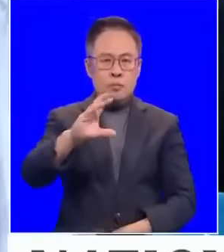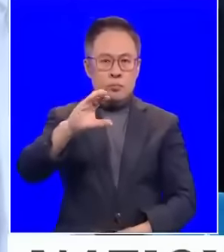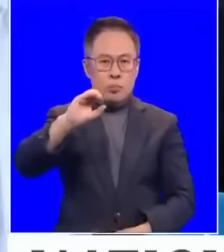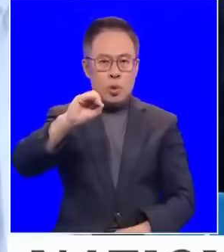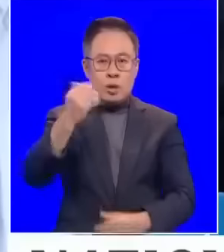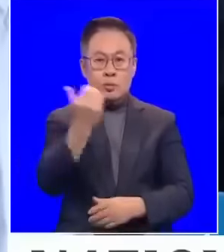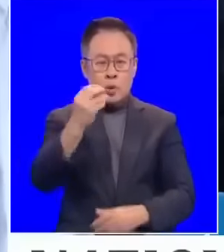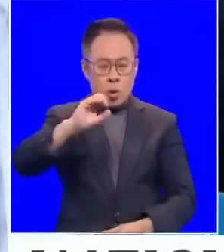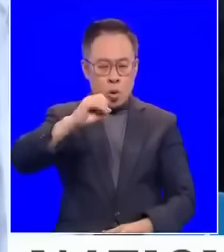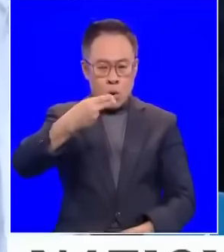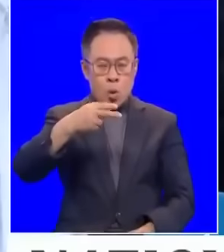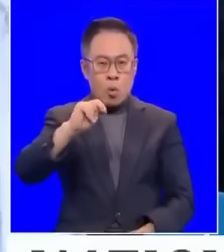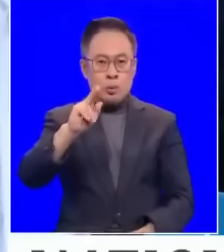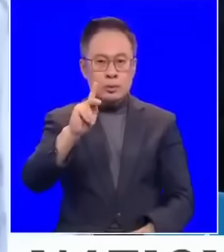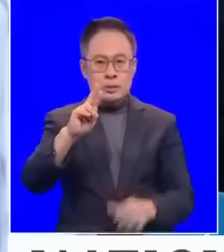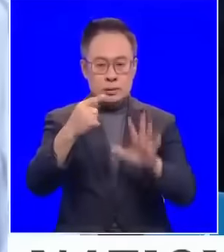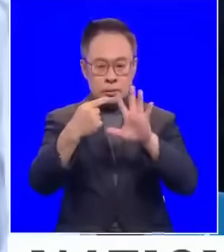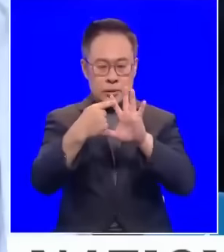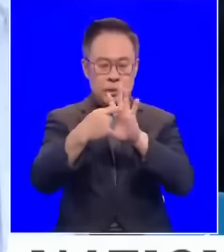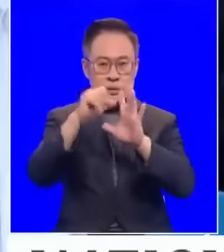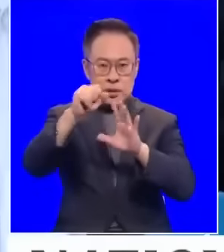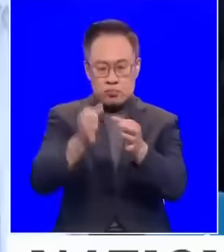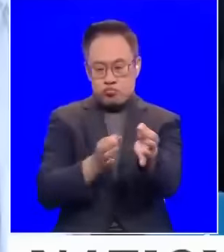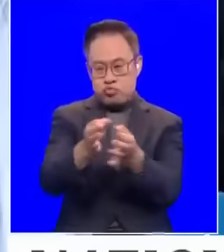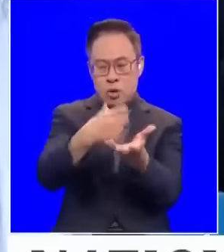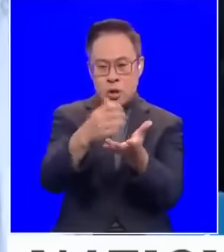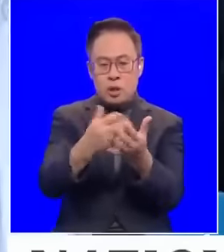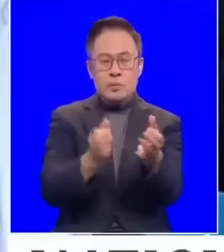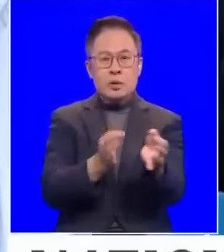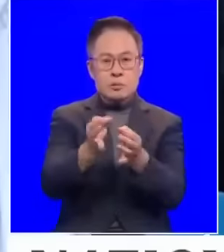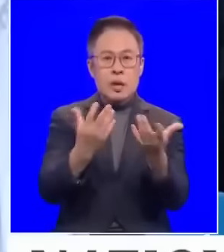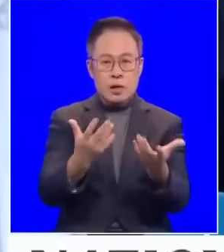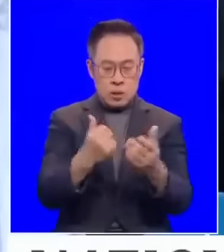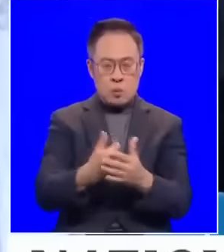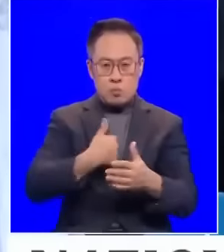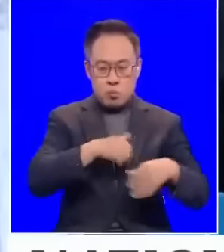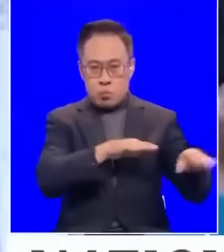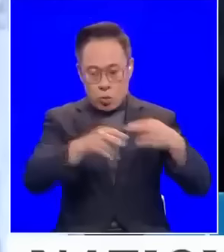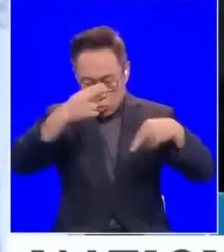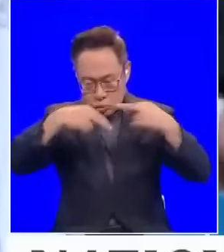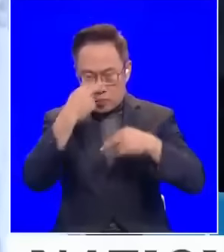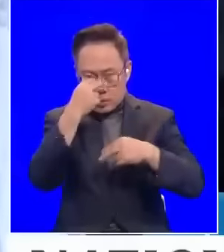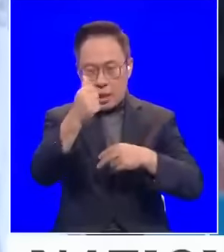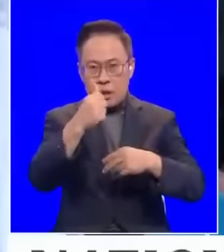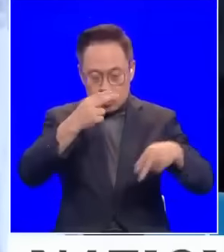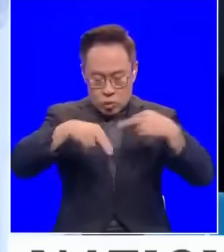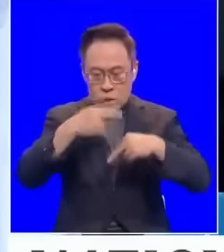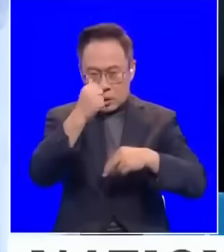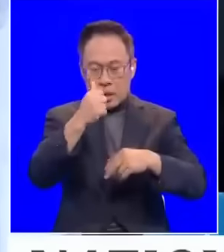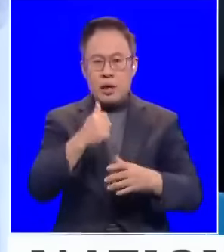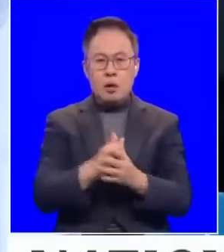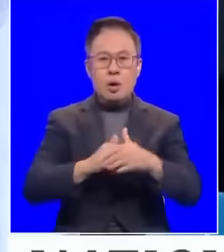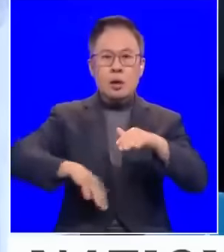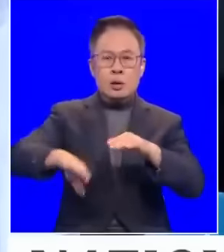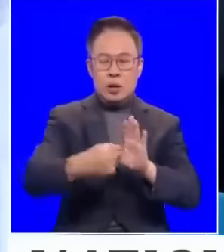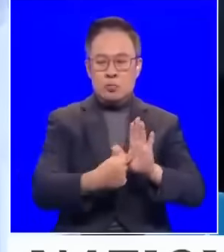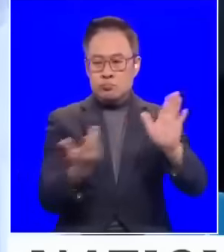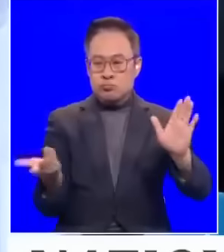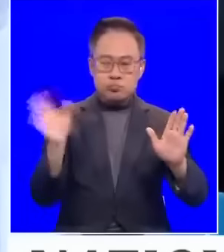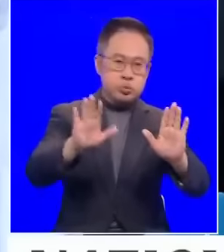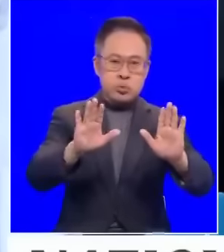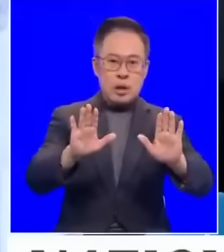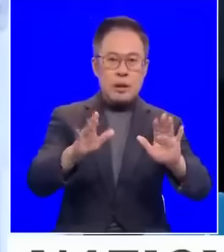เดินสายชี้แจงในทุกๆสื่อเลยเพื่อที่จะทำความเข้าใจแล้วก็พร้อมที่จะเรียกได้ว่าอ่ะมีอะไรเอาหลักฐานมาเปิดเผ